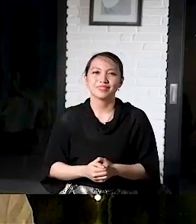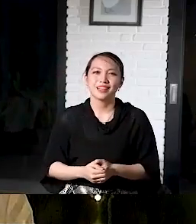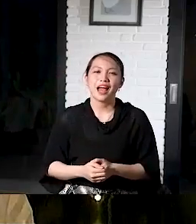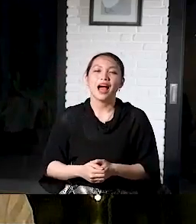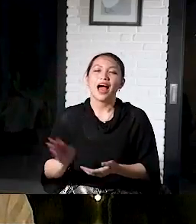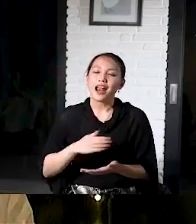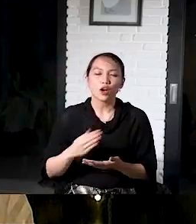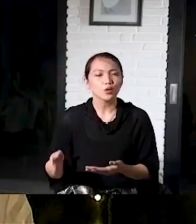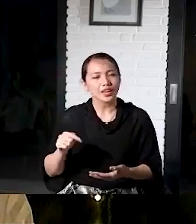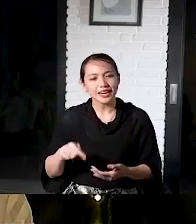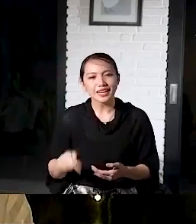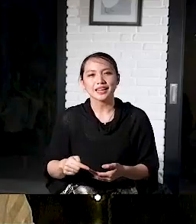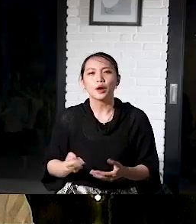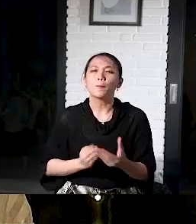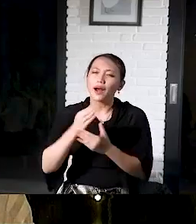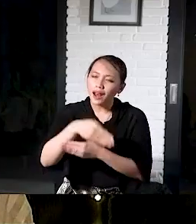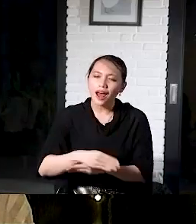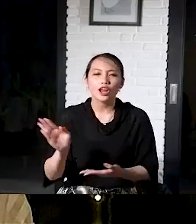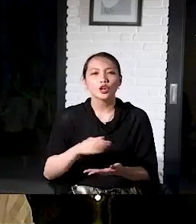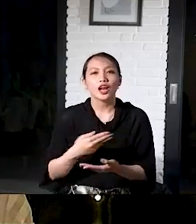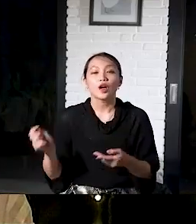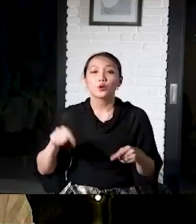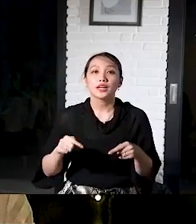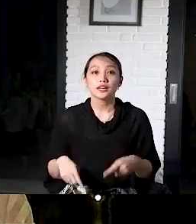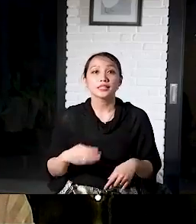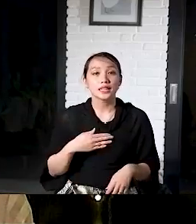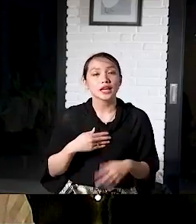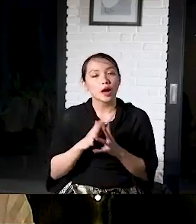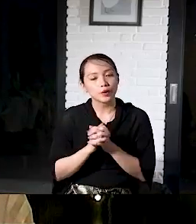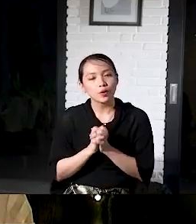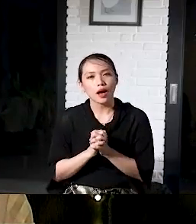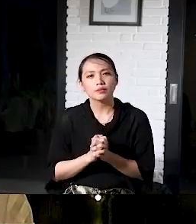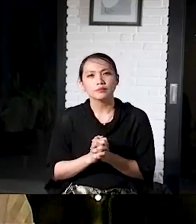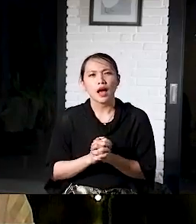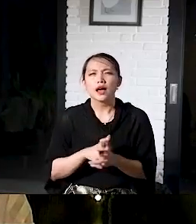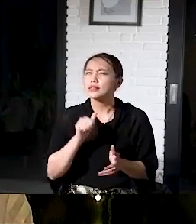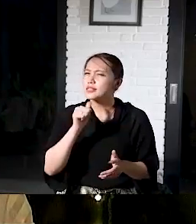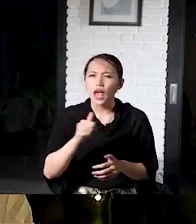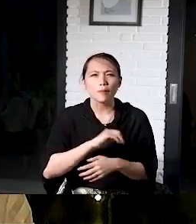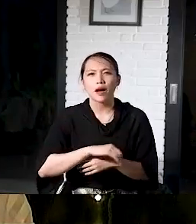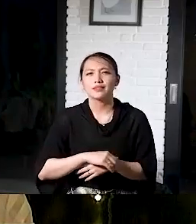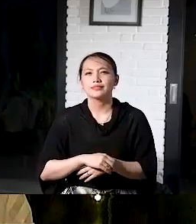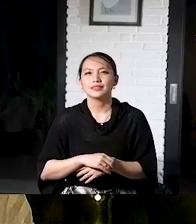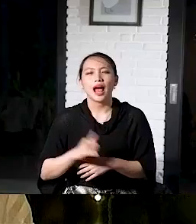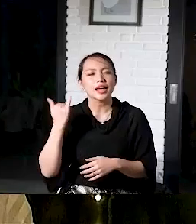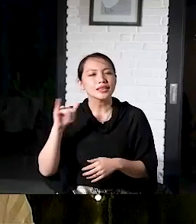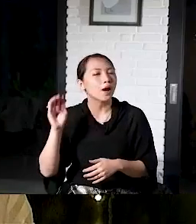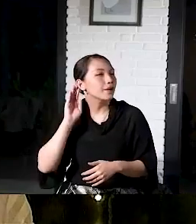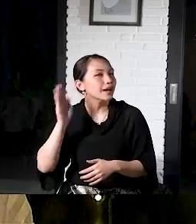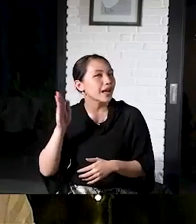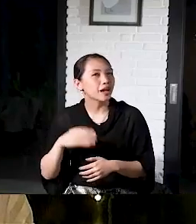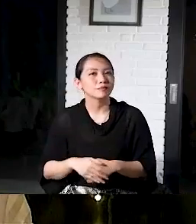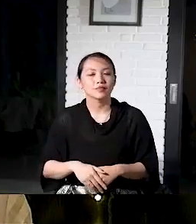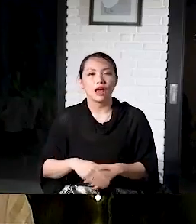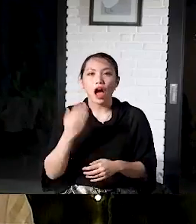berdoa, 神会再给你一个机会 siapapun yang mendengarkan, engkau diberikan kesempatan lagi oleh Tuhan 每个在听的人神